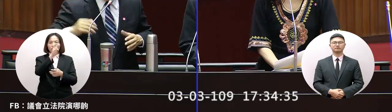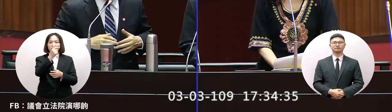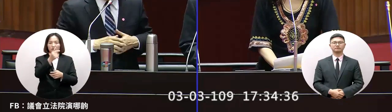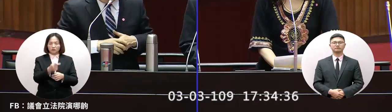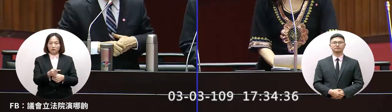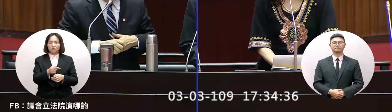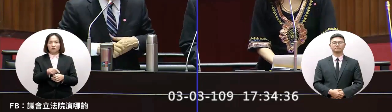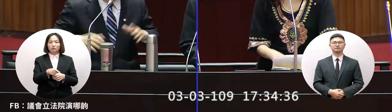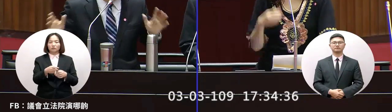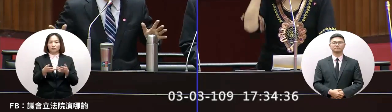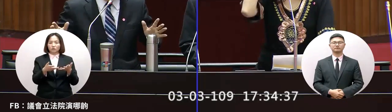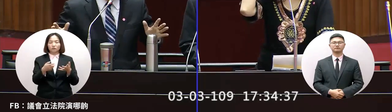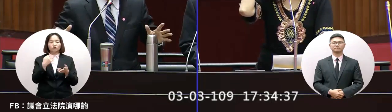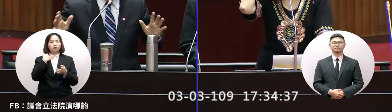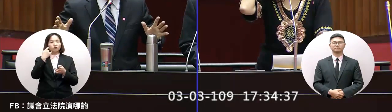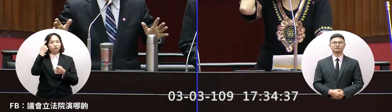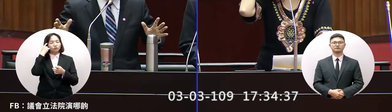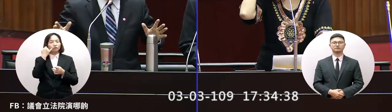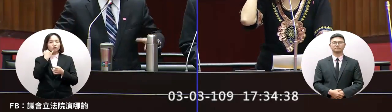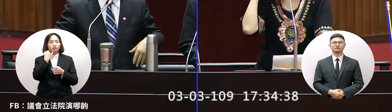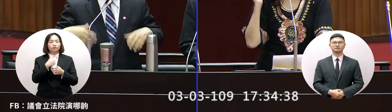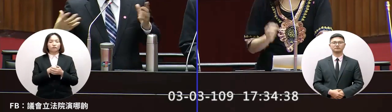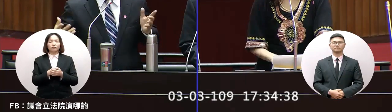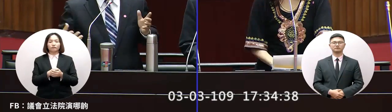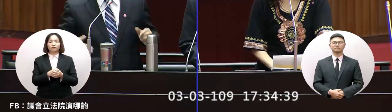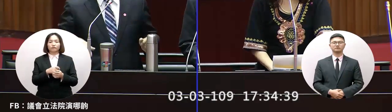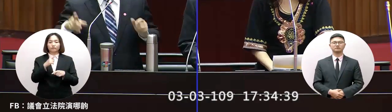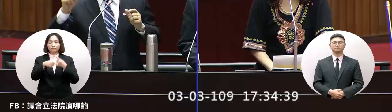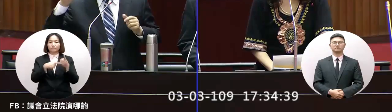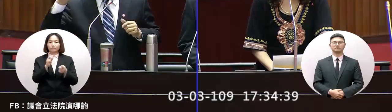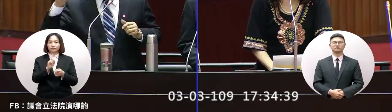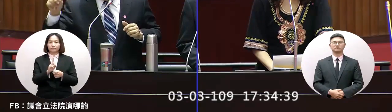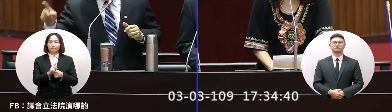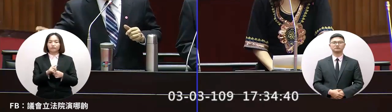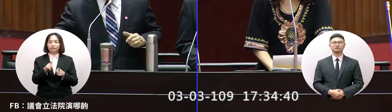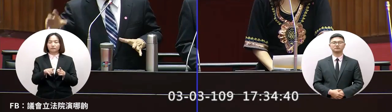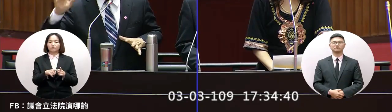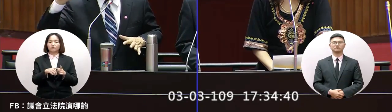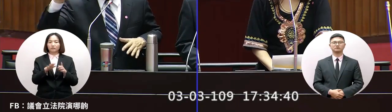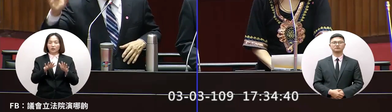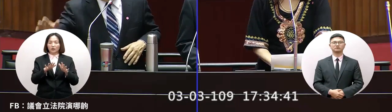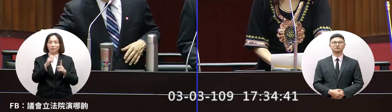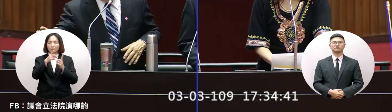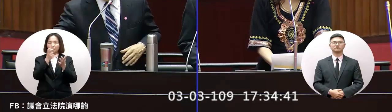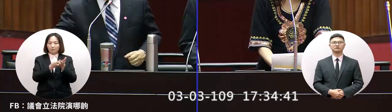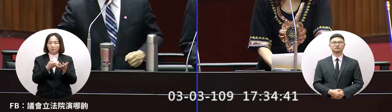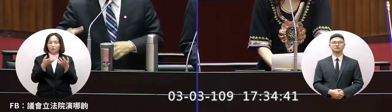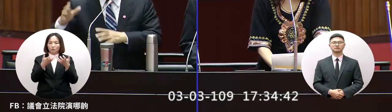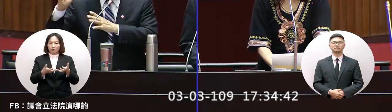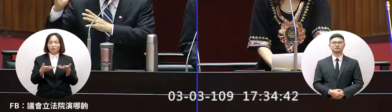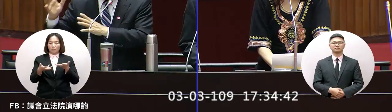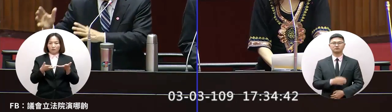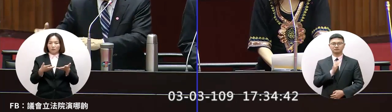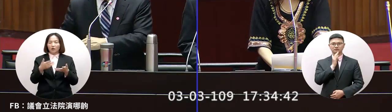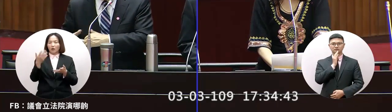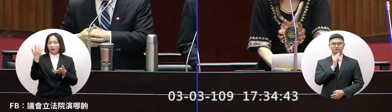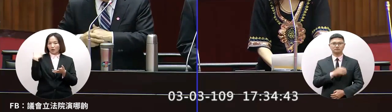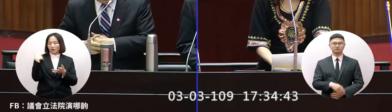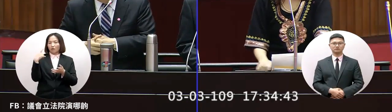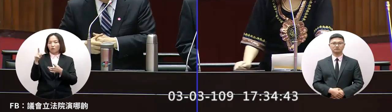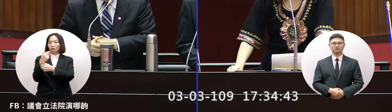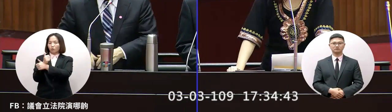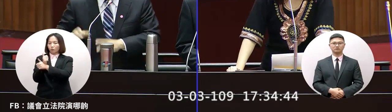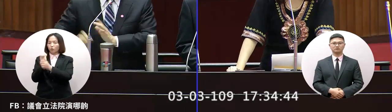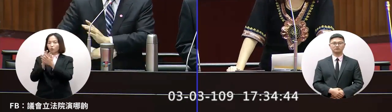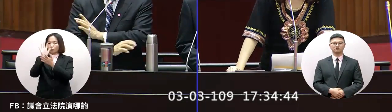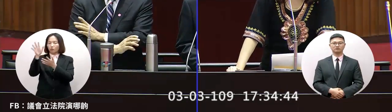我是觉得这是可以的。嗯、为什么呢？因为我们基于这一次比较严重，基于上次的经验